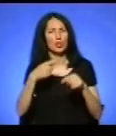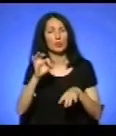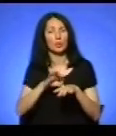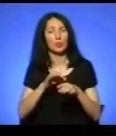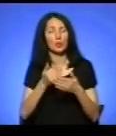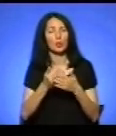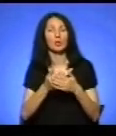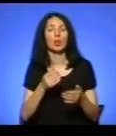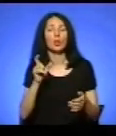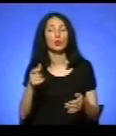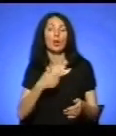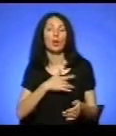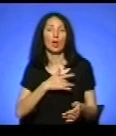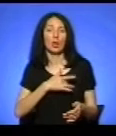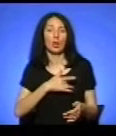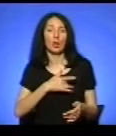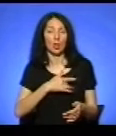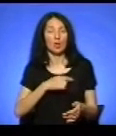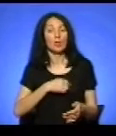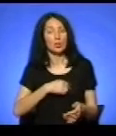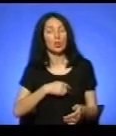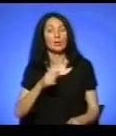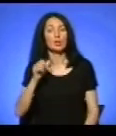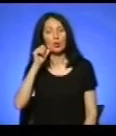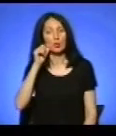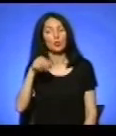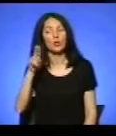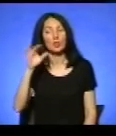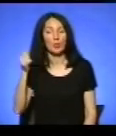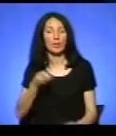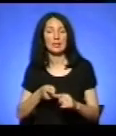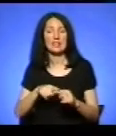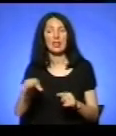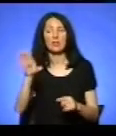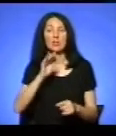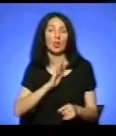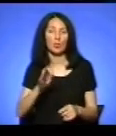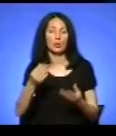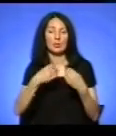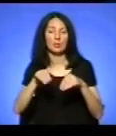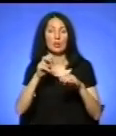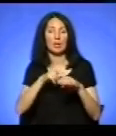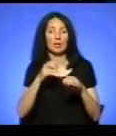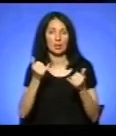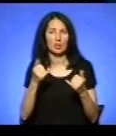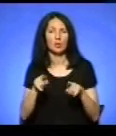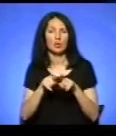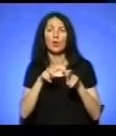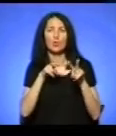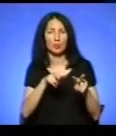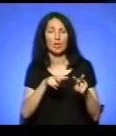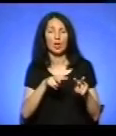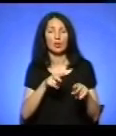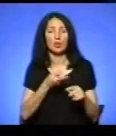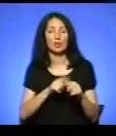з гіпертонічною хворобою, з цукровим діабетом. Це все буде сімейний лікар. Вони і зараз за цим спостерігають за такими пацієнтами. Це